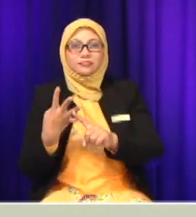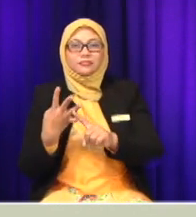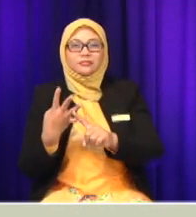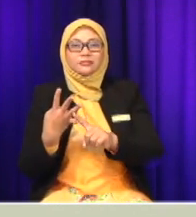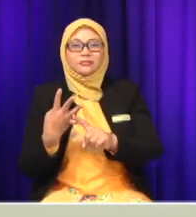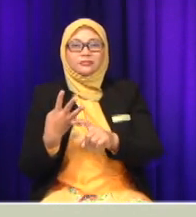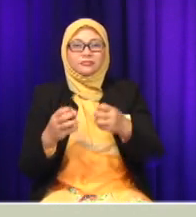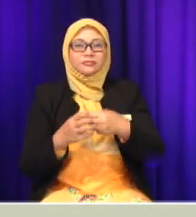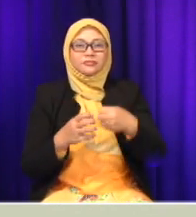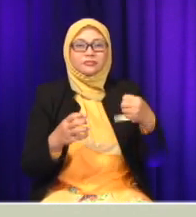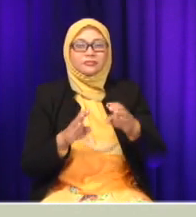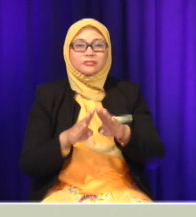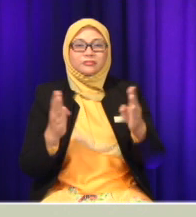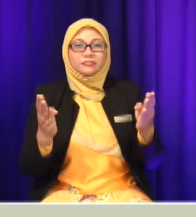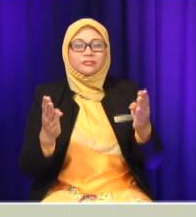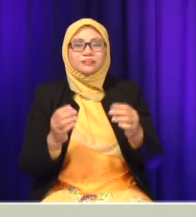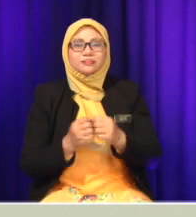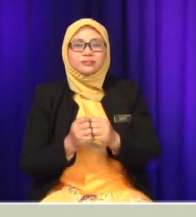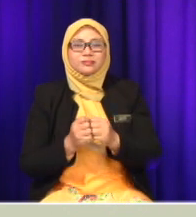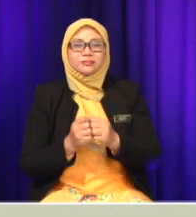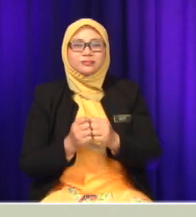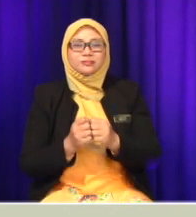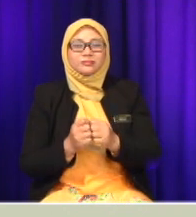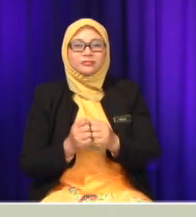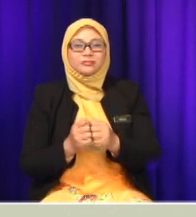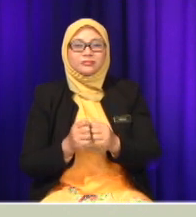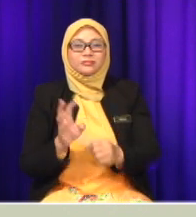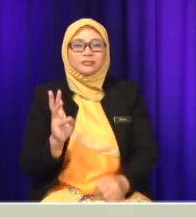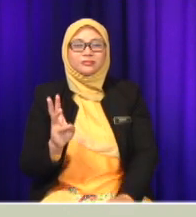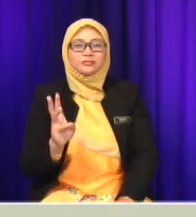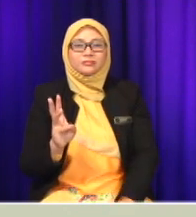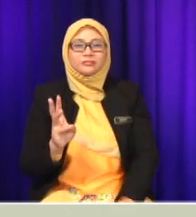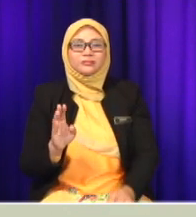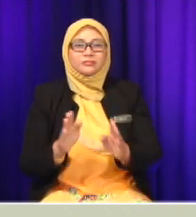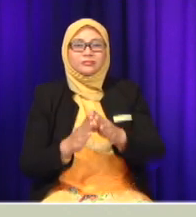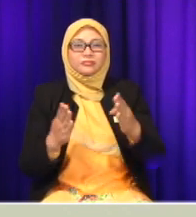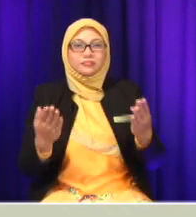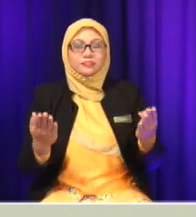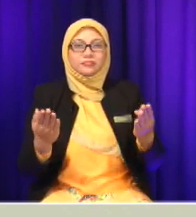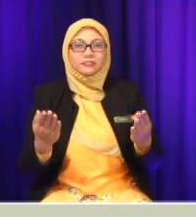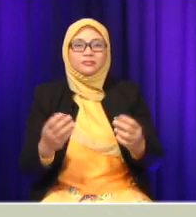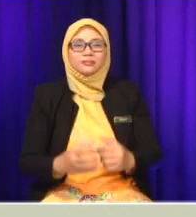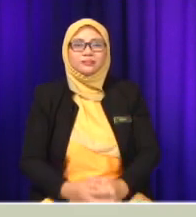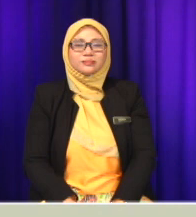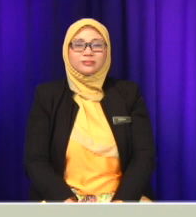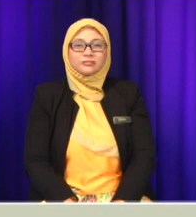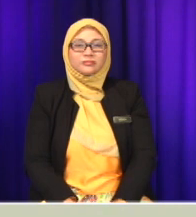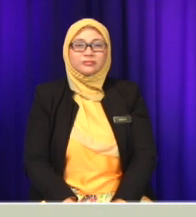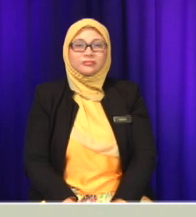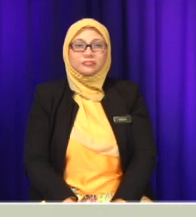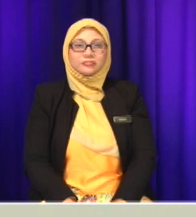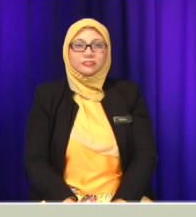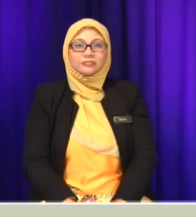menanggalkan komponen bahagian kepala silinder dan pemasangan injap dan yang terakhir kita akan tanggalkan PIN lengan jumplang dan keluarkan a